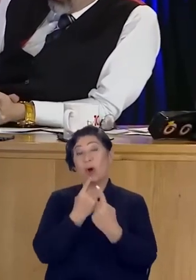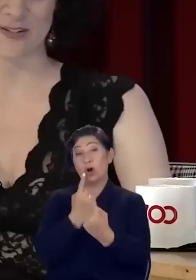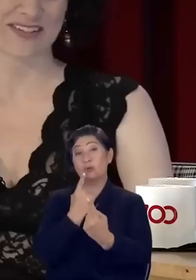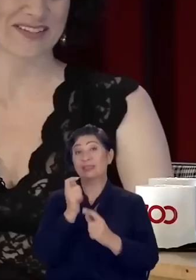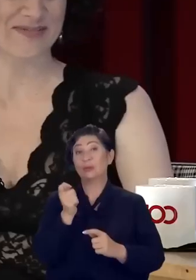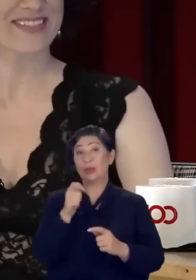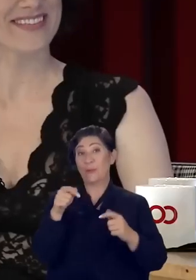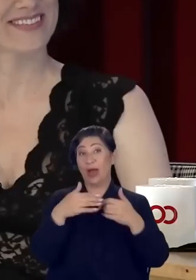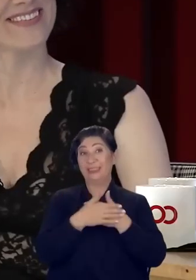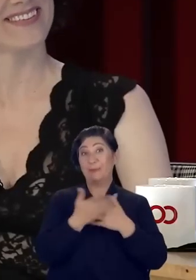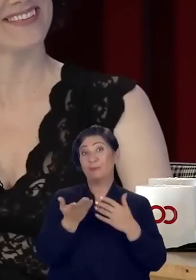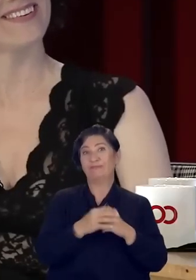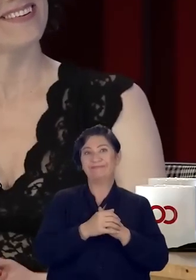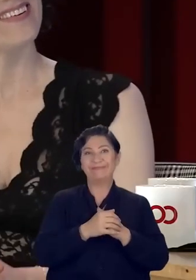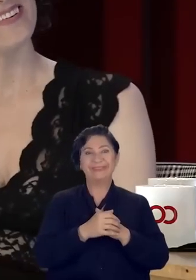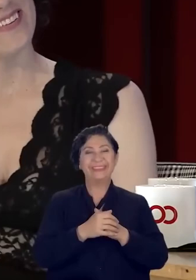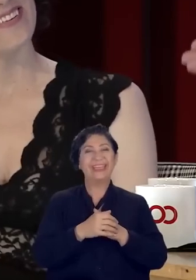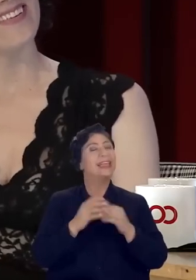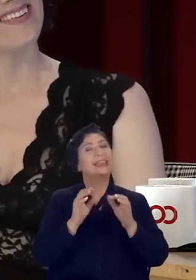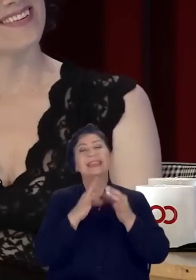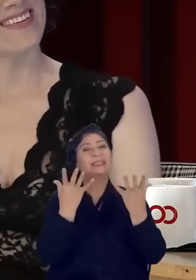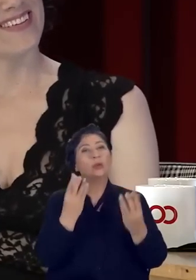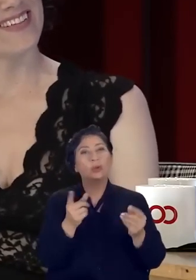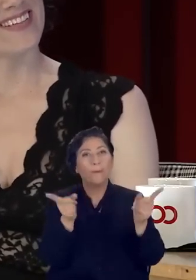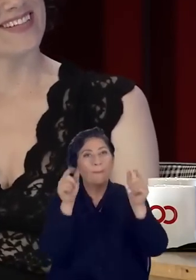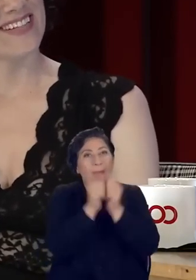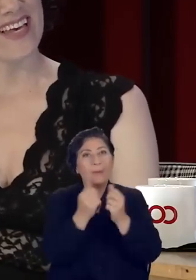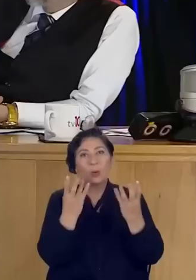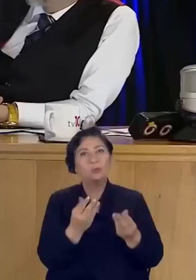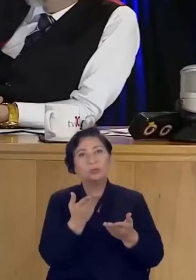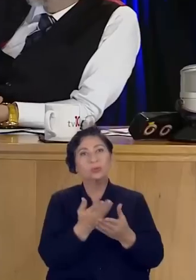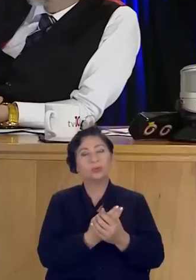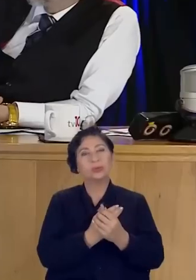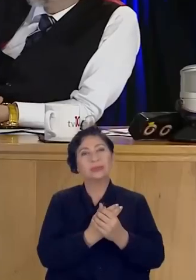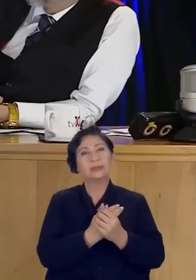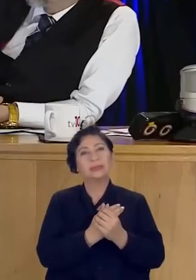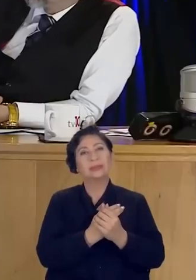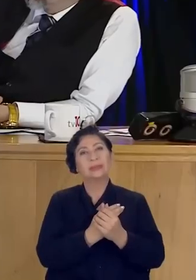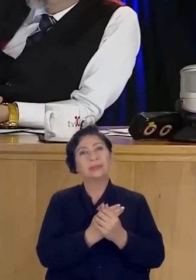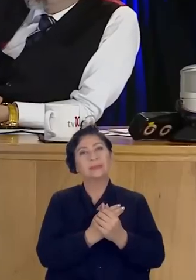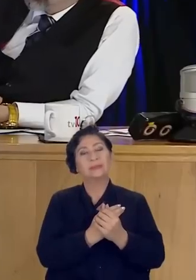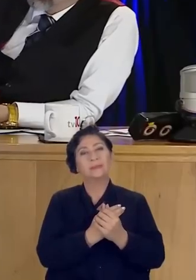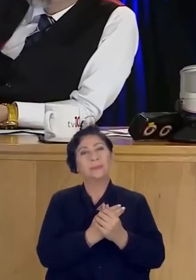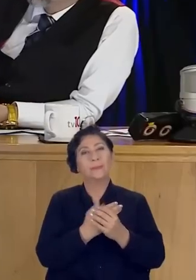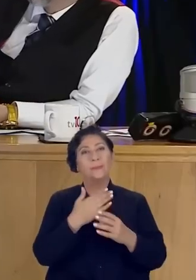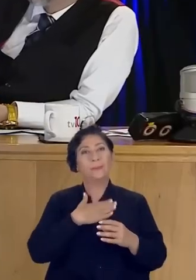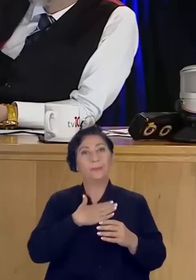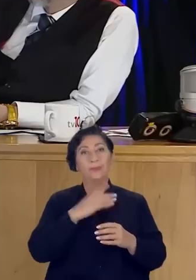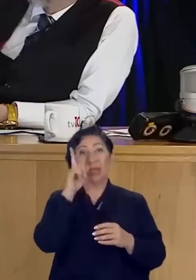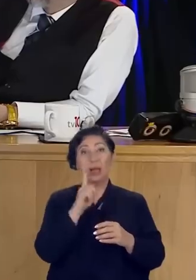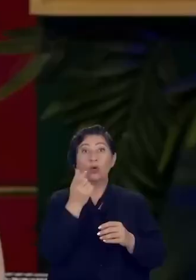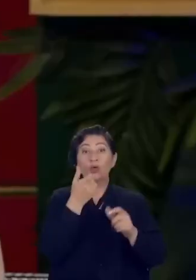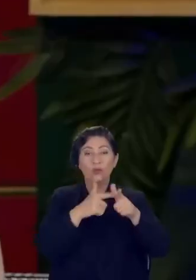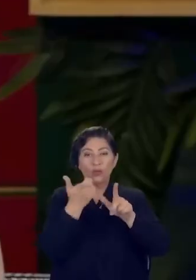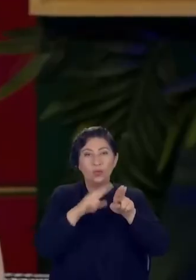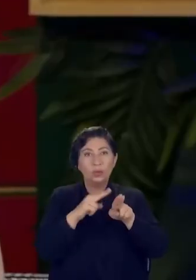konuşmak zorundayım bu aşamada. Nasıl oldu bir araya gelişimiz? Nasıl oldu? Ben Ufuk'u ilk